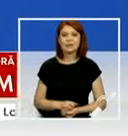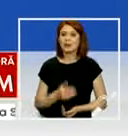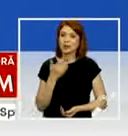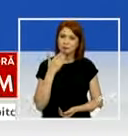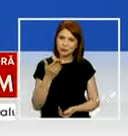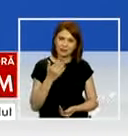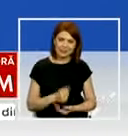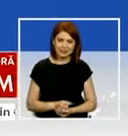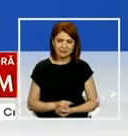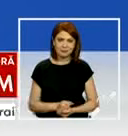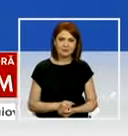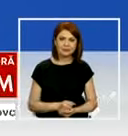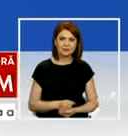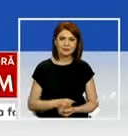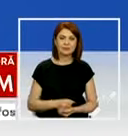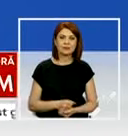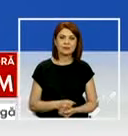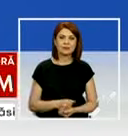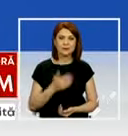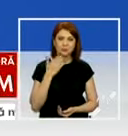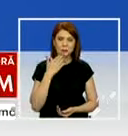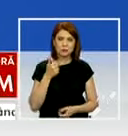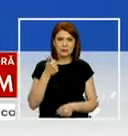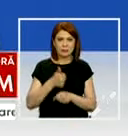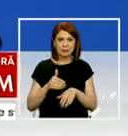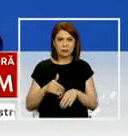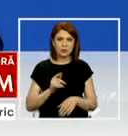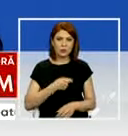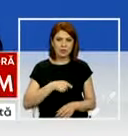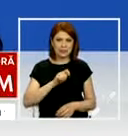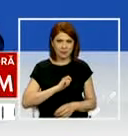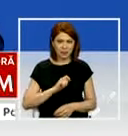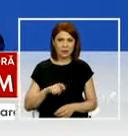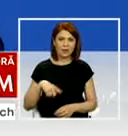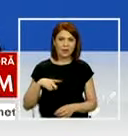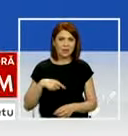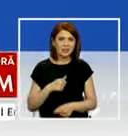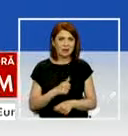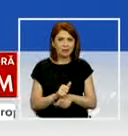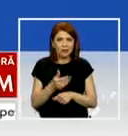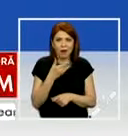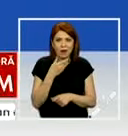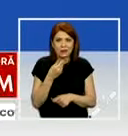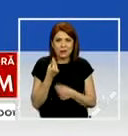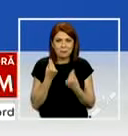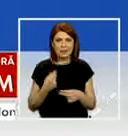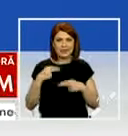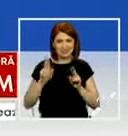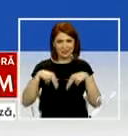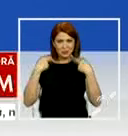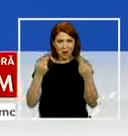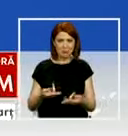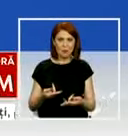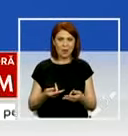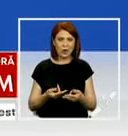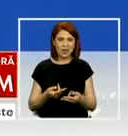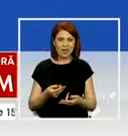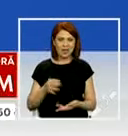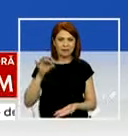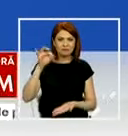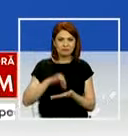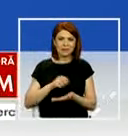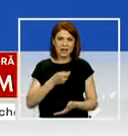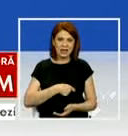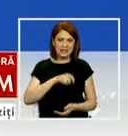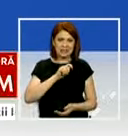Mulțumesc, domnule premier Sanchez. E minunat să fiu înapoi la Madrid